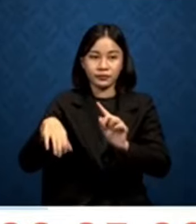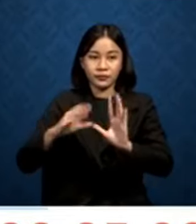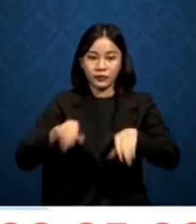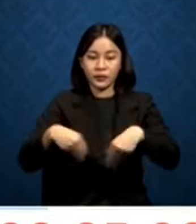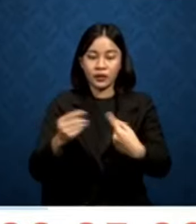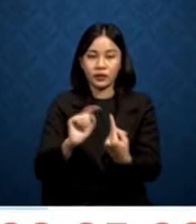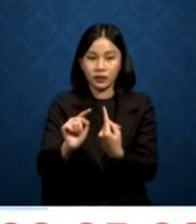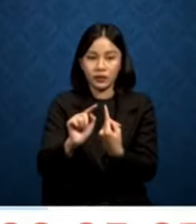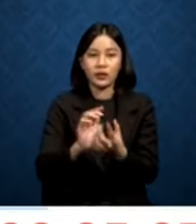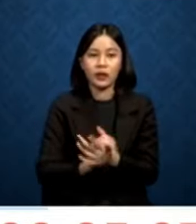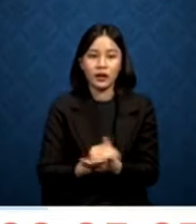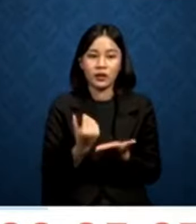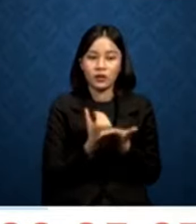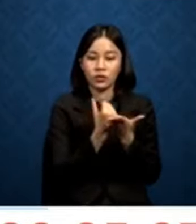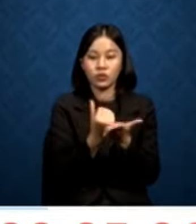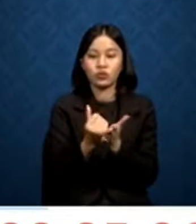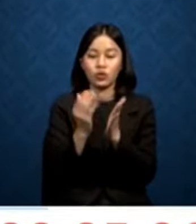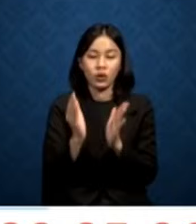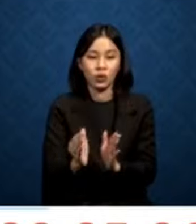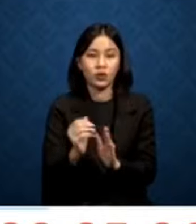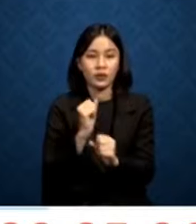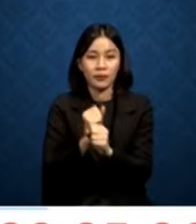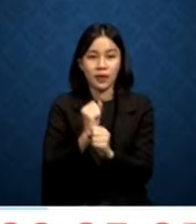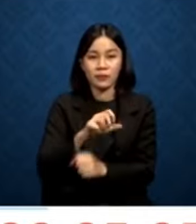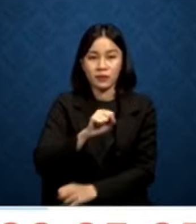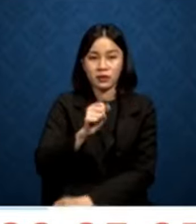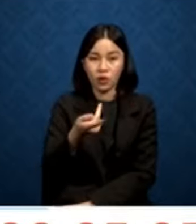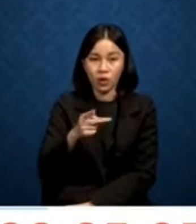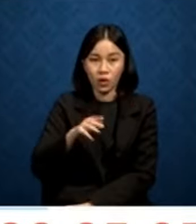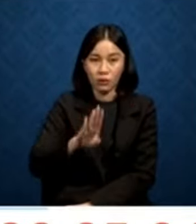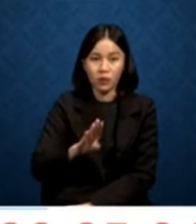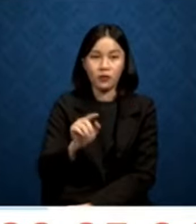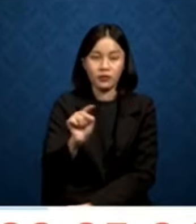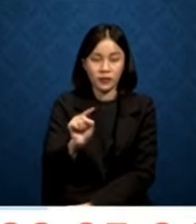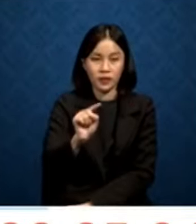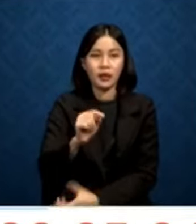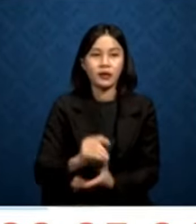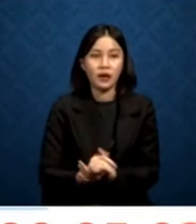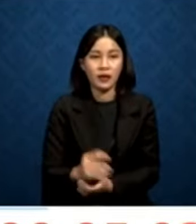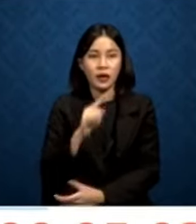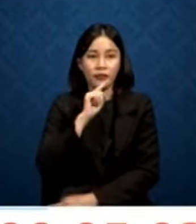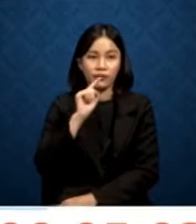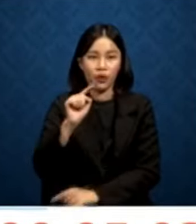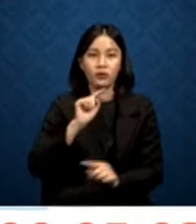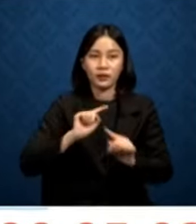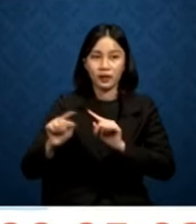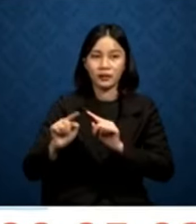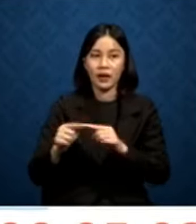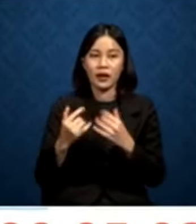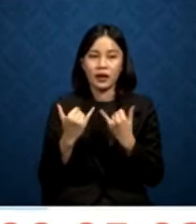โอเคราะร์ Deshalb Esseาที